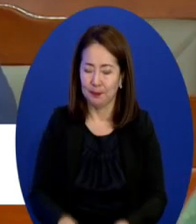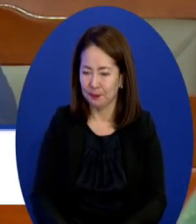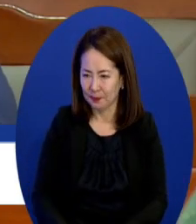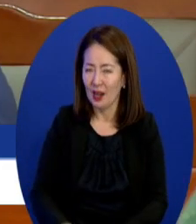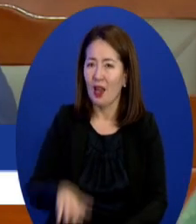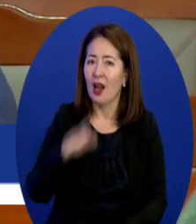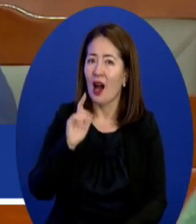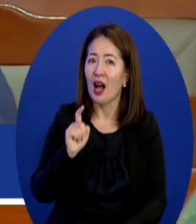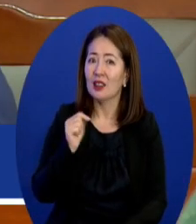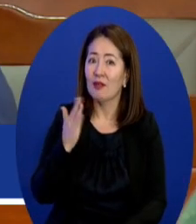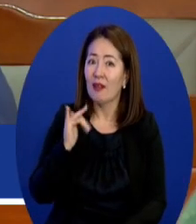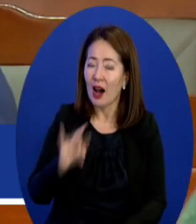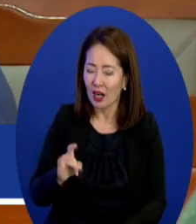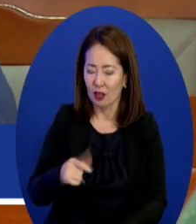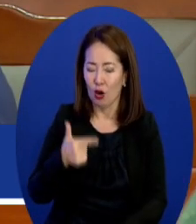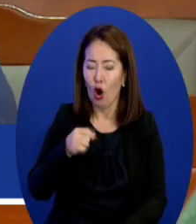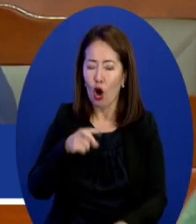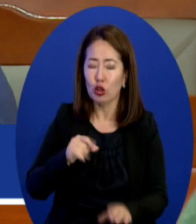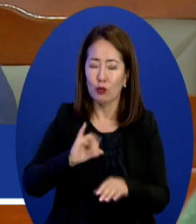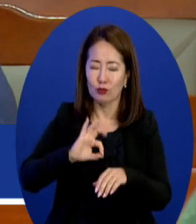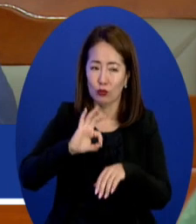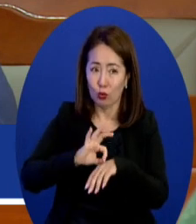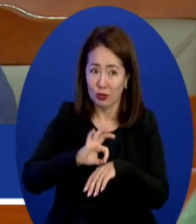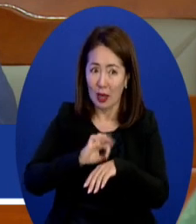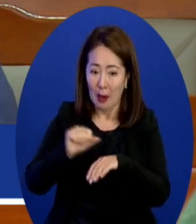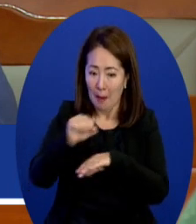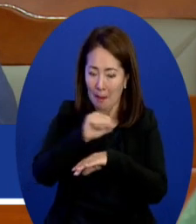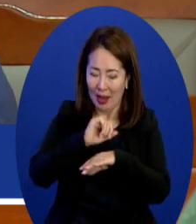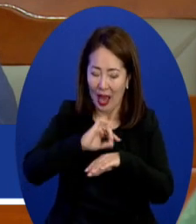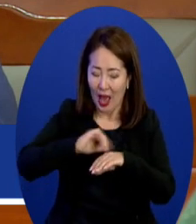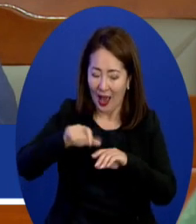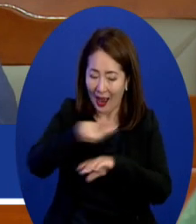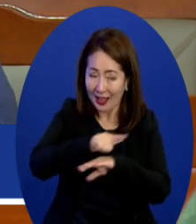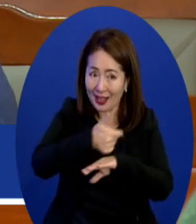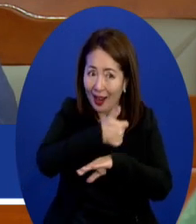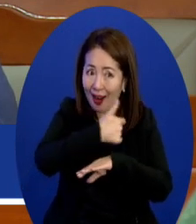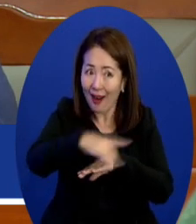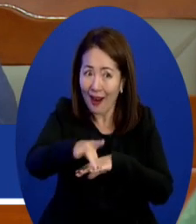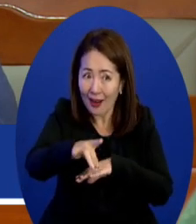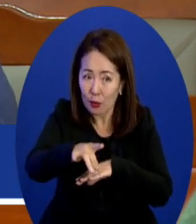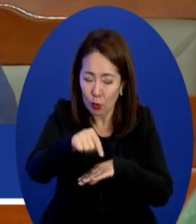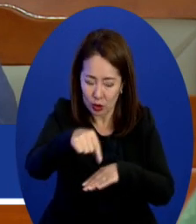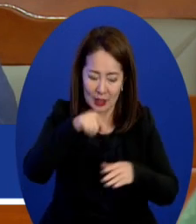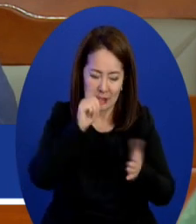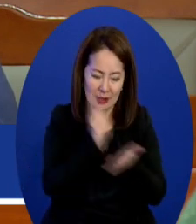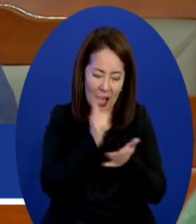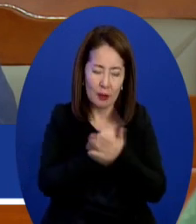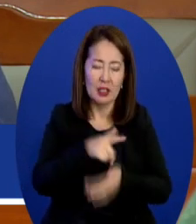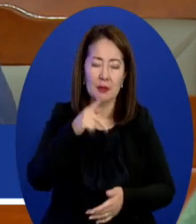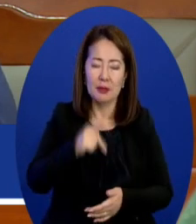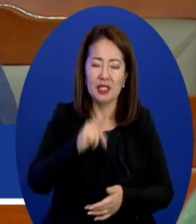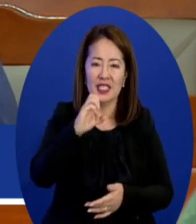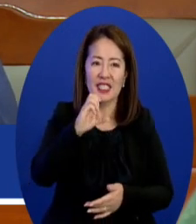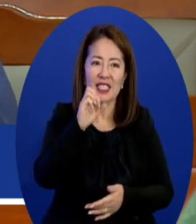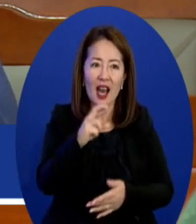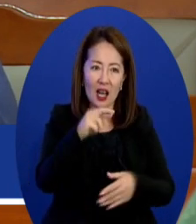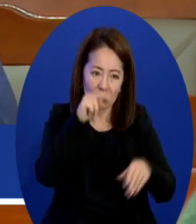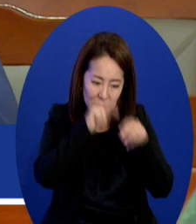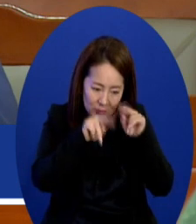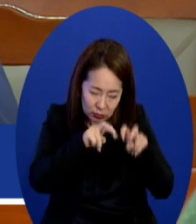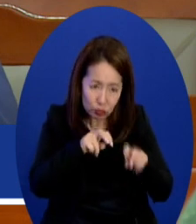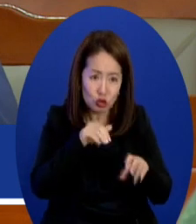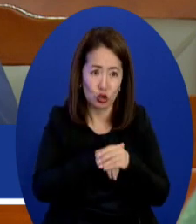Халдвартай голомтоос гарч байгаа хүмүүс заавал PCR-ын шинжилгээ өгч хөдөлгөөнд оролцоно. Нэгэсний халдвартай гэдэг